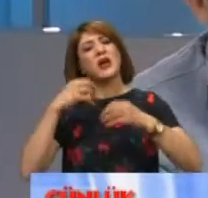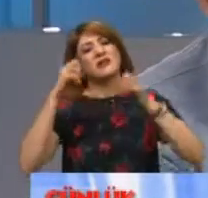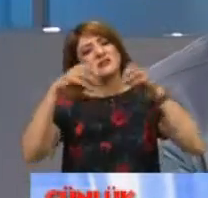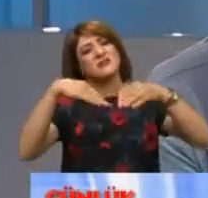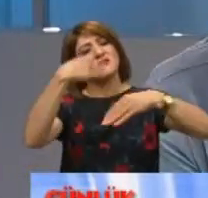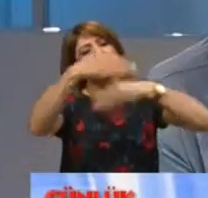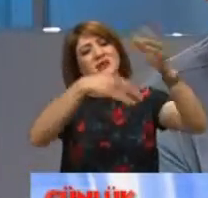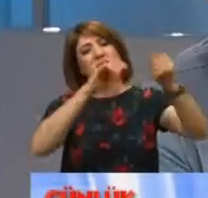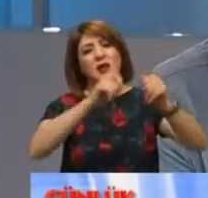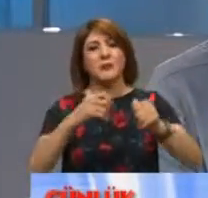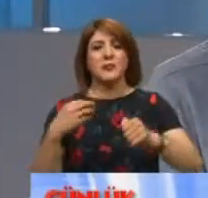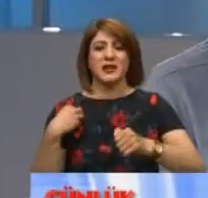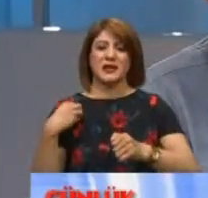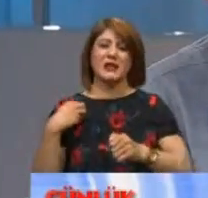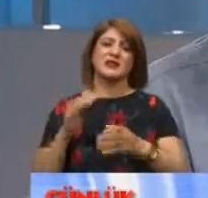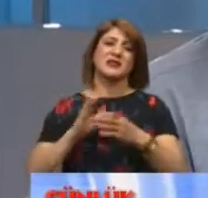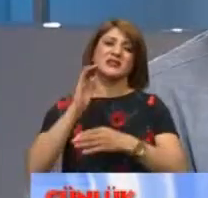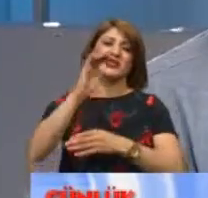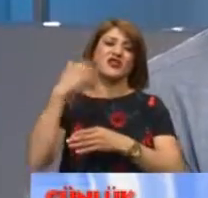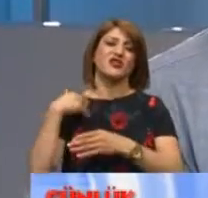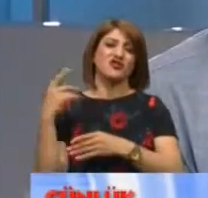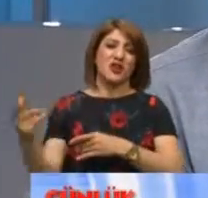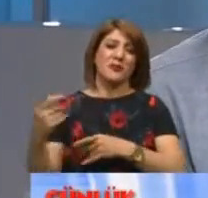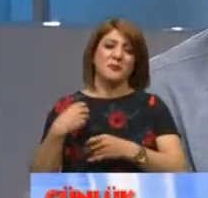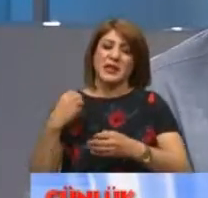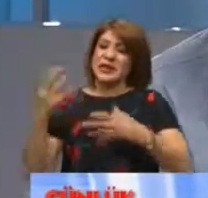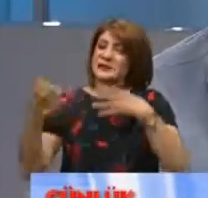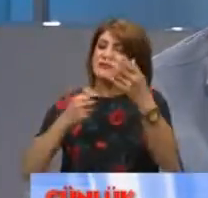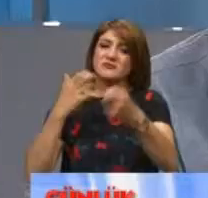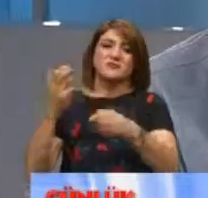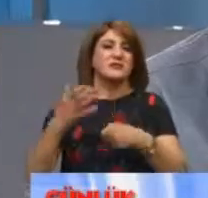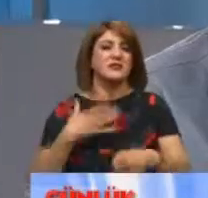yoruldum, siz devam edin. Güzel. Kendisi o satış